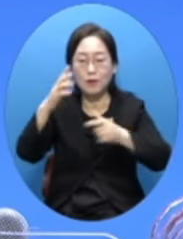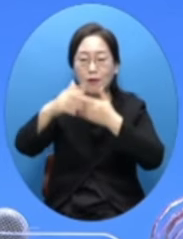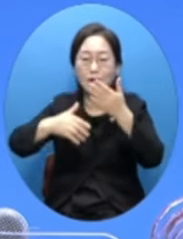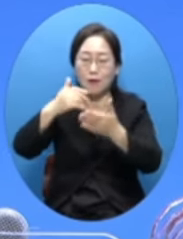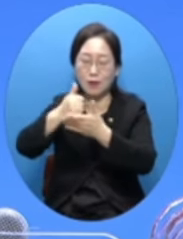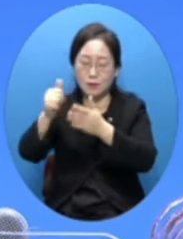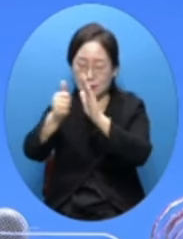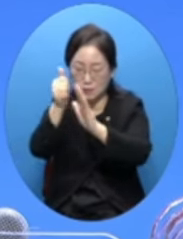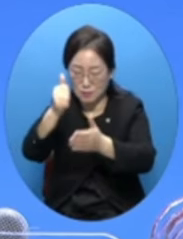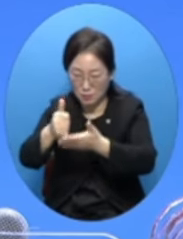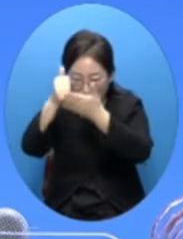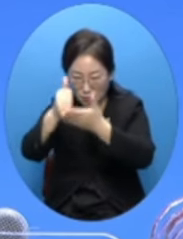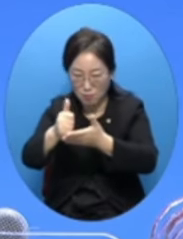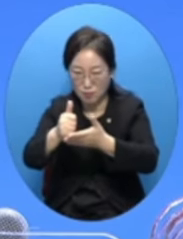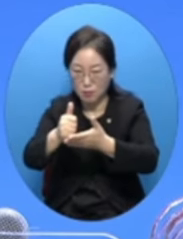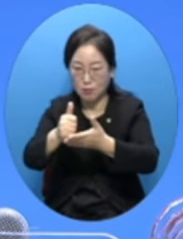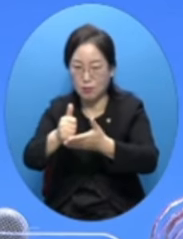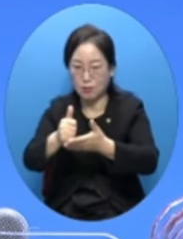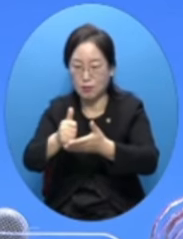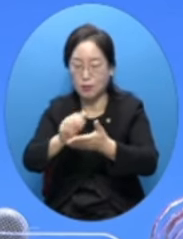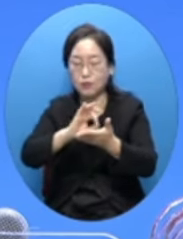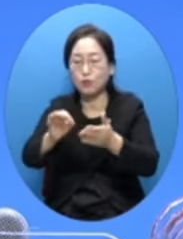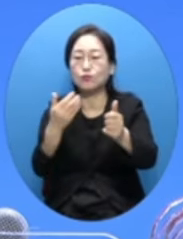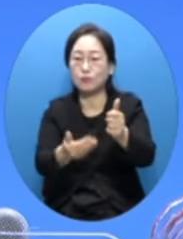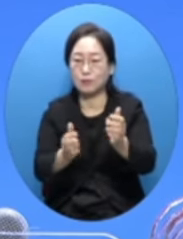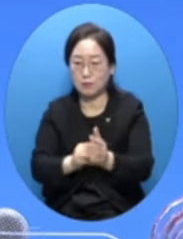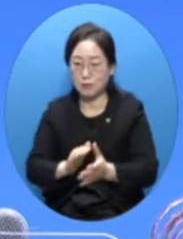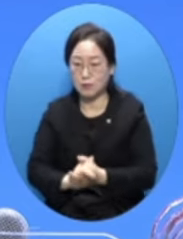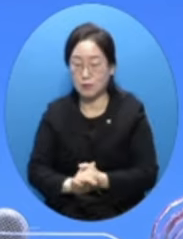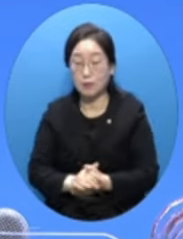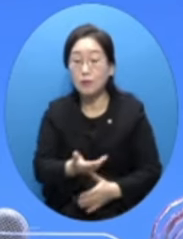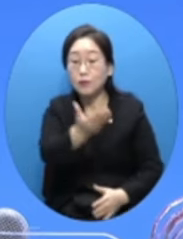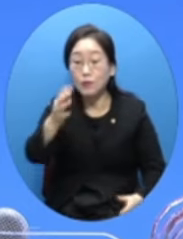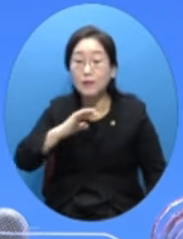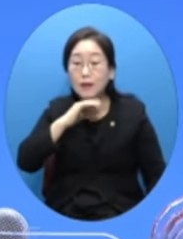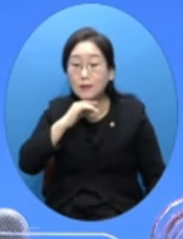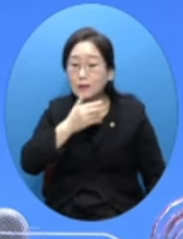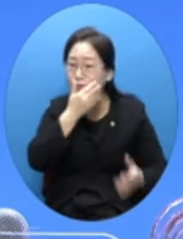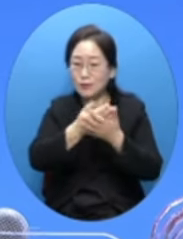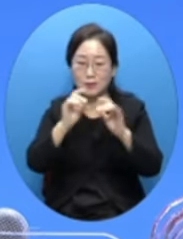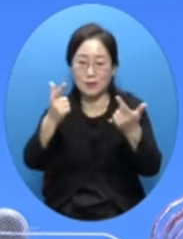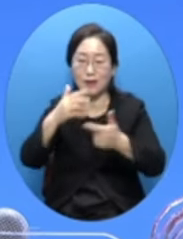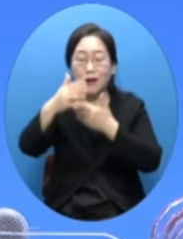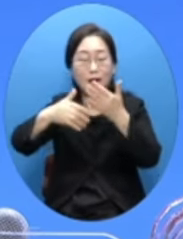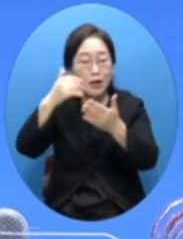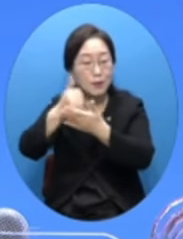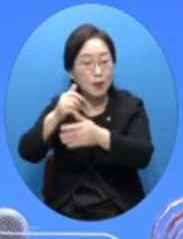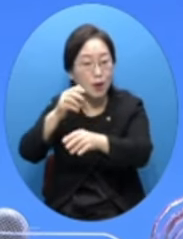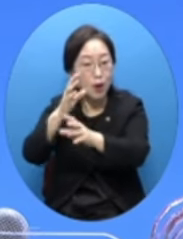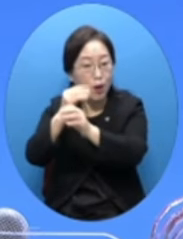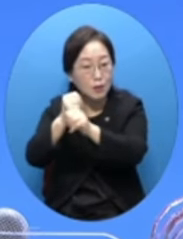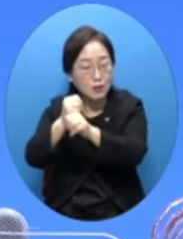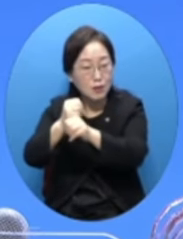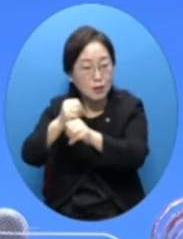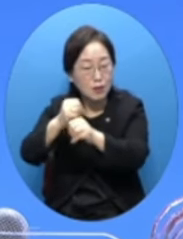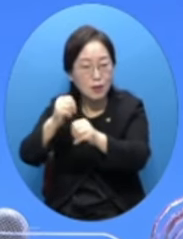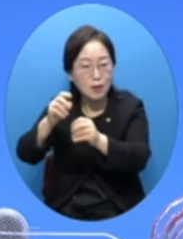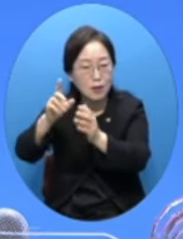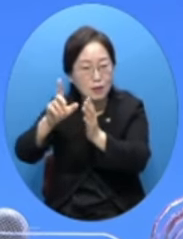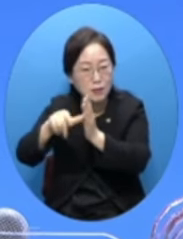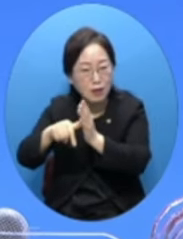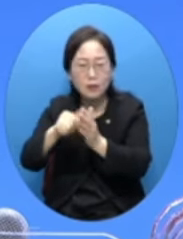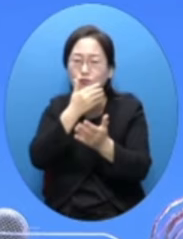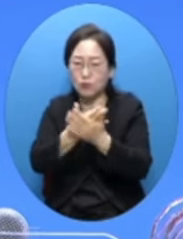사람으로 세워주셨습니다. 여러분, 내 나이가 중요한 것이 아니라 하나님의 때가 중요한 것입니다. 자꾸 자신을